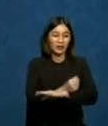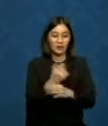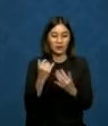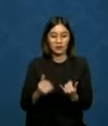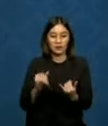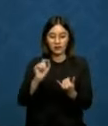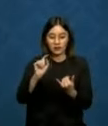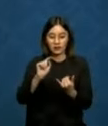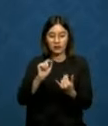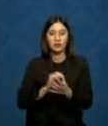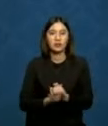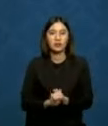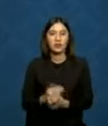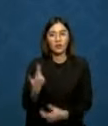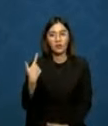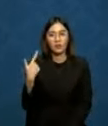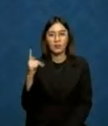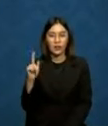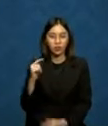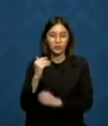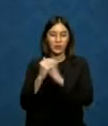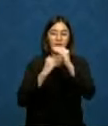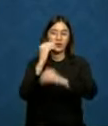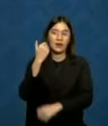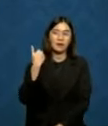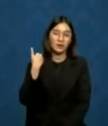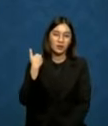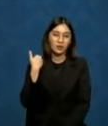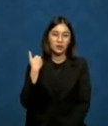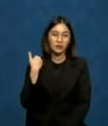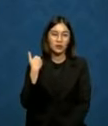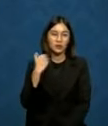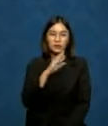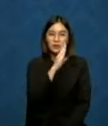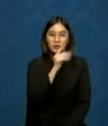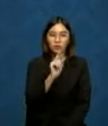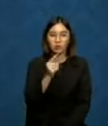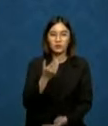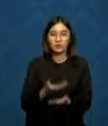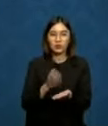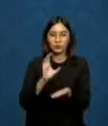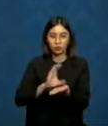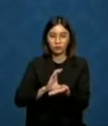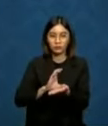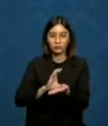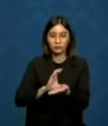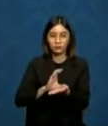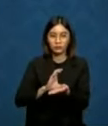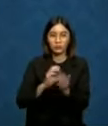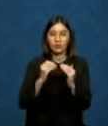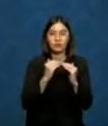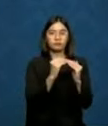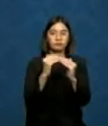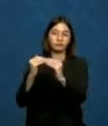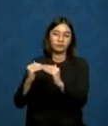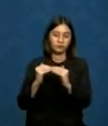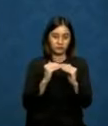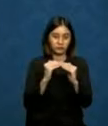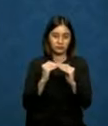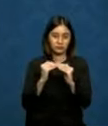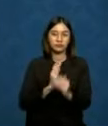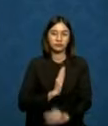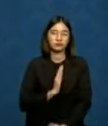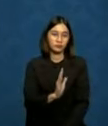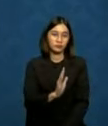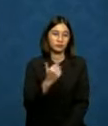นั้นจะเป็นประโยชน์มากขึ้นครับเมื่อเป็นกองทุนที่เสมอภาคเที่ยง